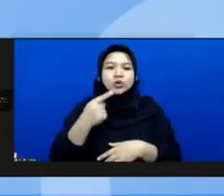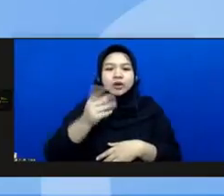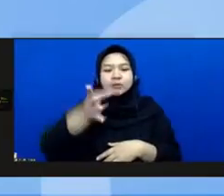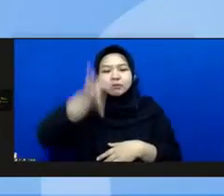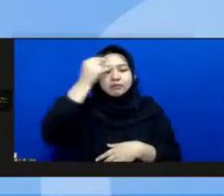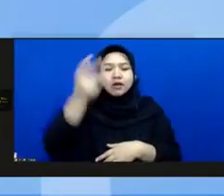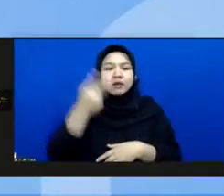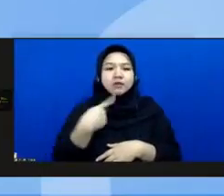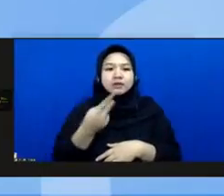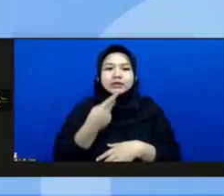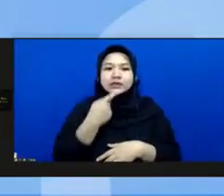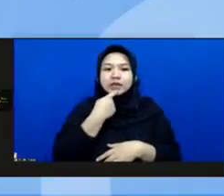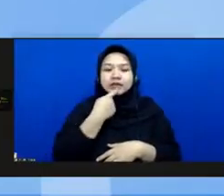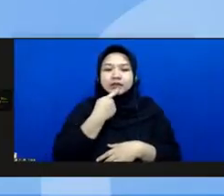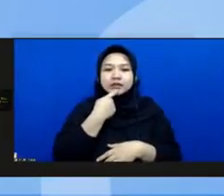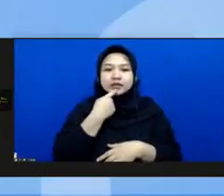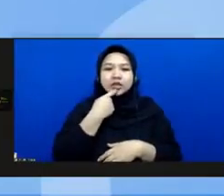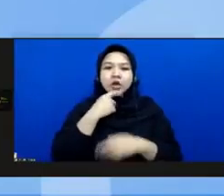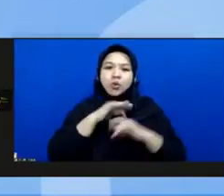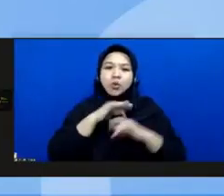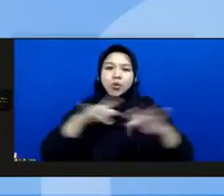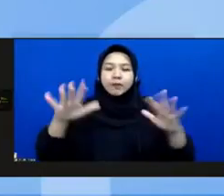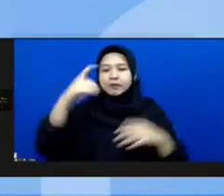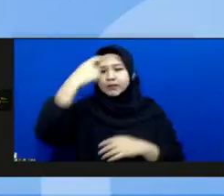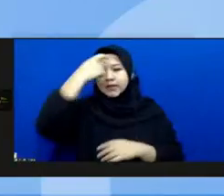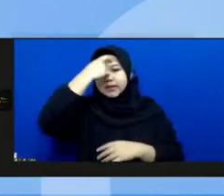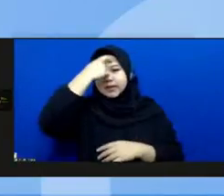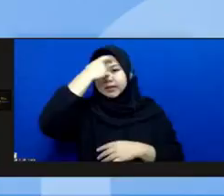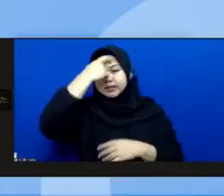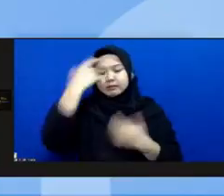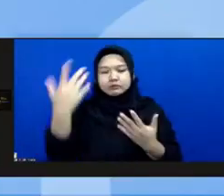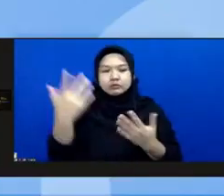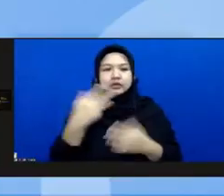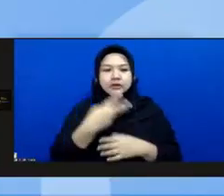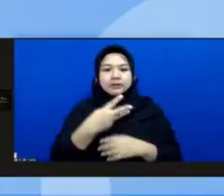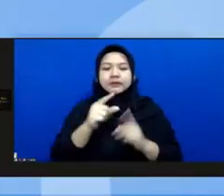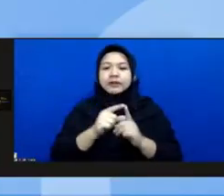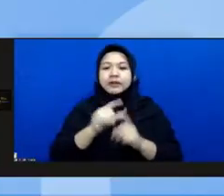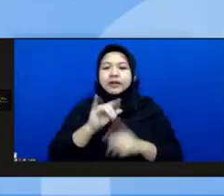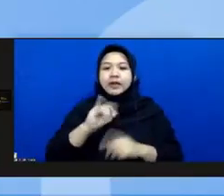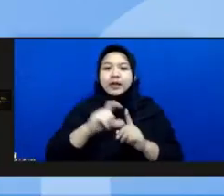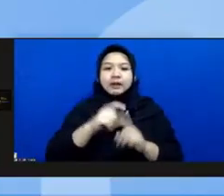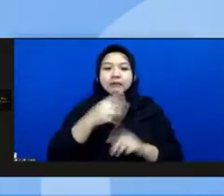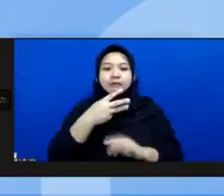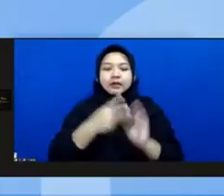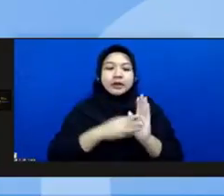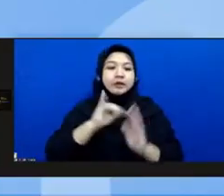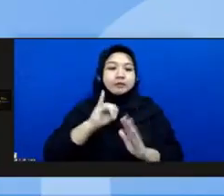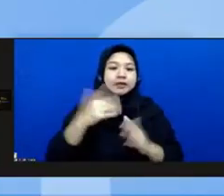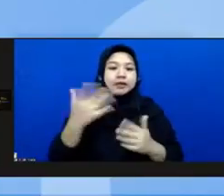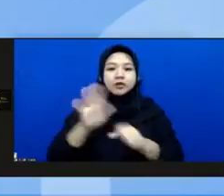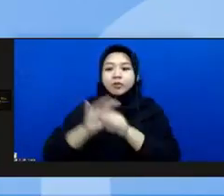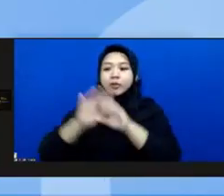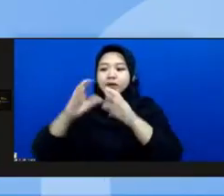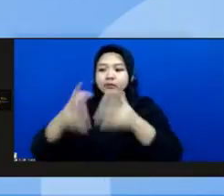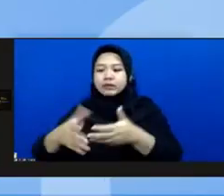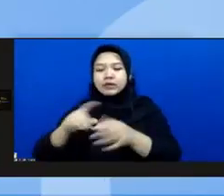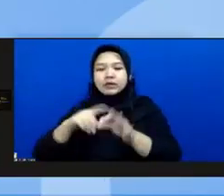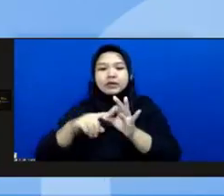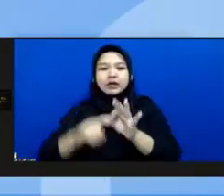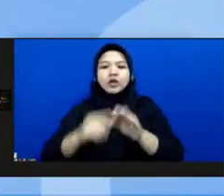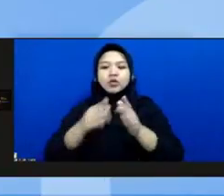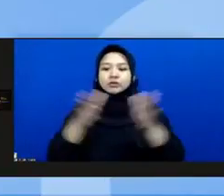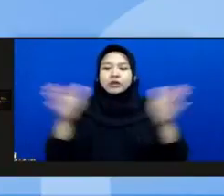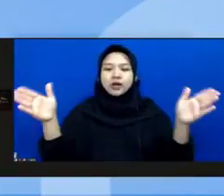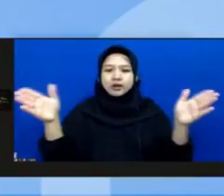kita tentang wabah penyakit, apakah itu epidemi atau pandemi tergantung skalanya. Jadi wabah penyakit